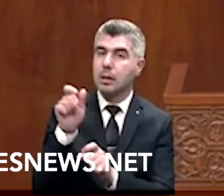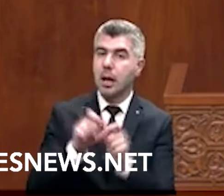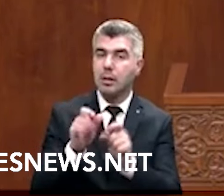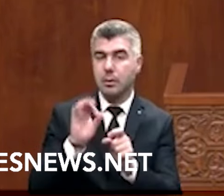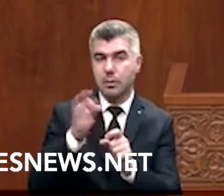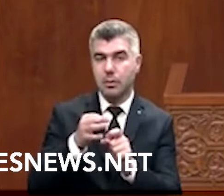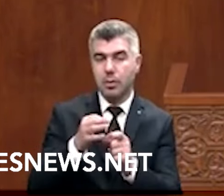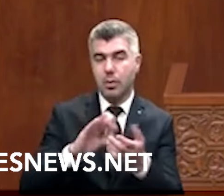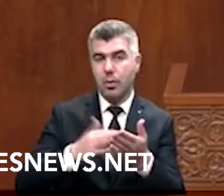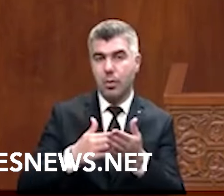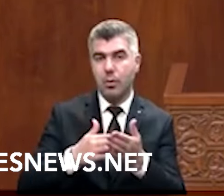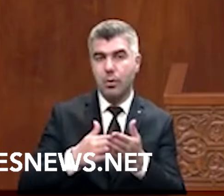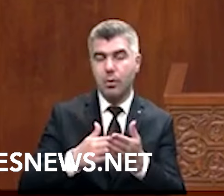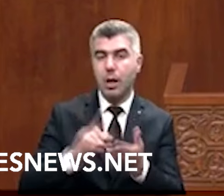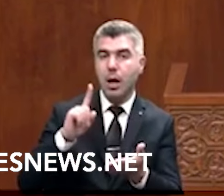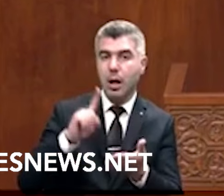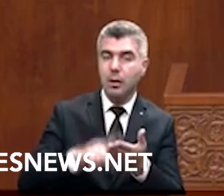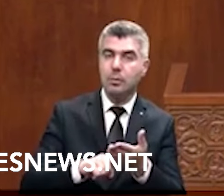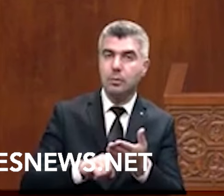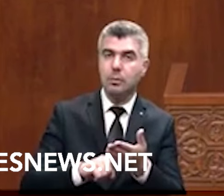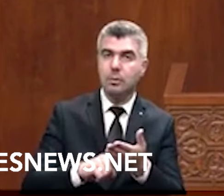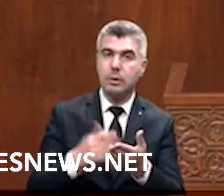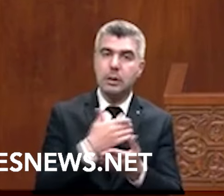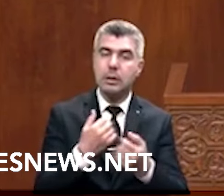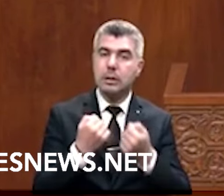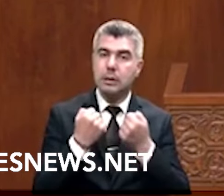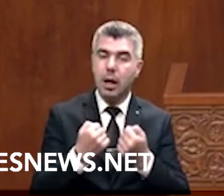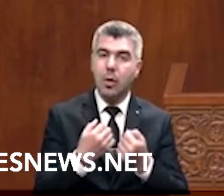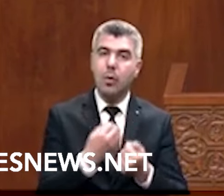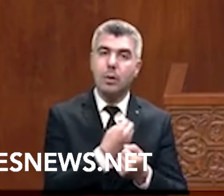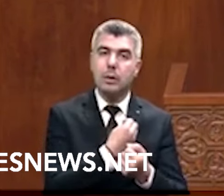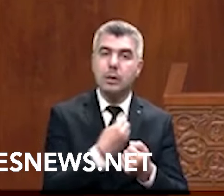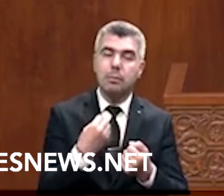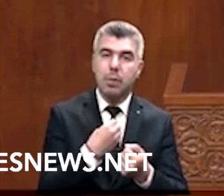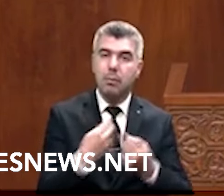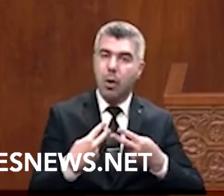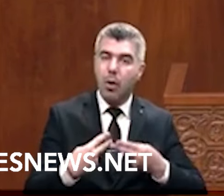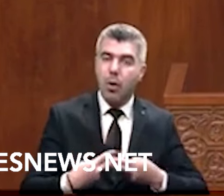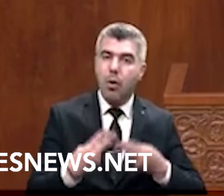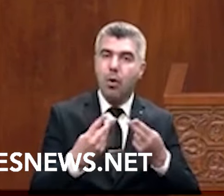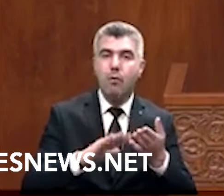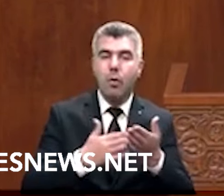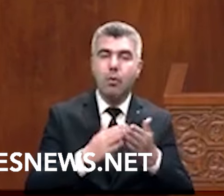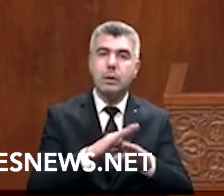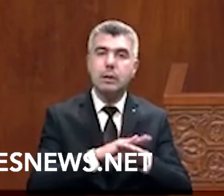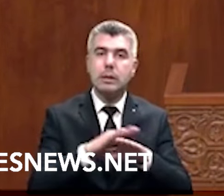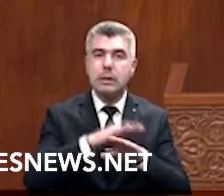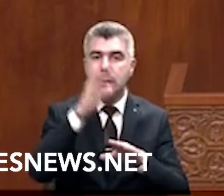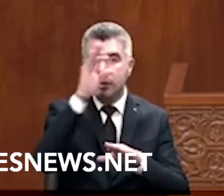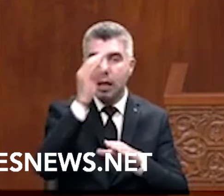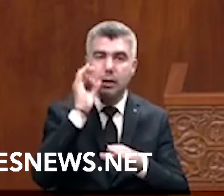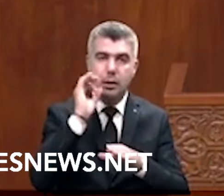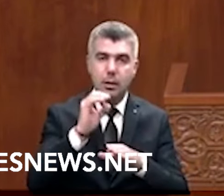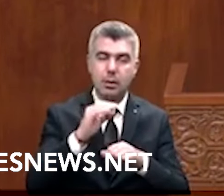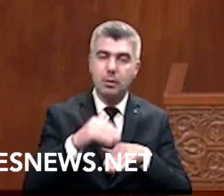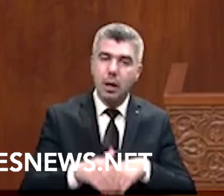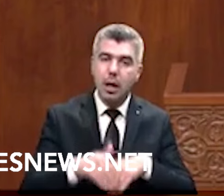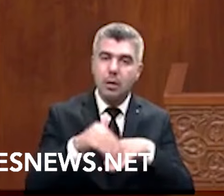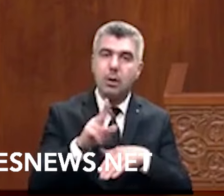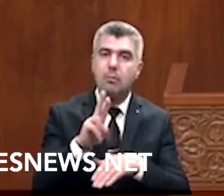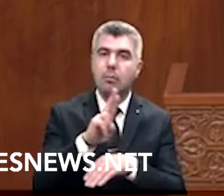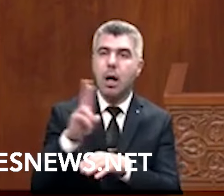ايمانا منكم بدور الاطر والكفاءات الطبيه في تنزيل مختلف السياسات العموميه والتو جهات